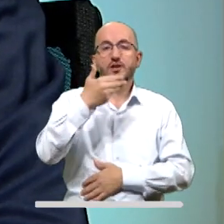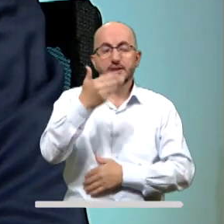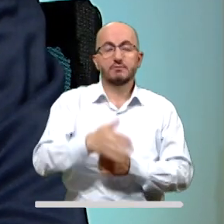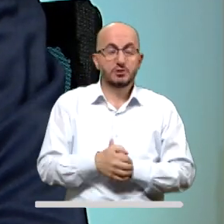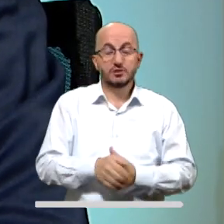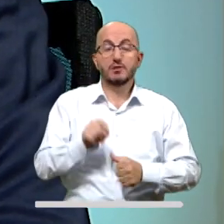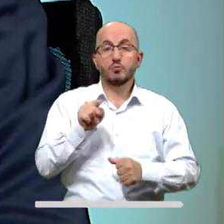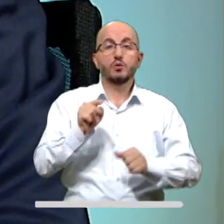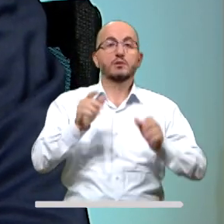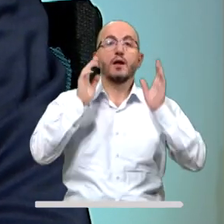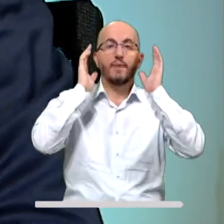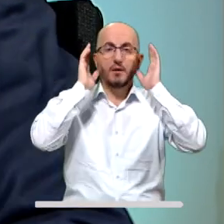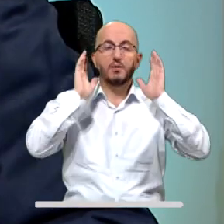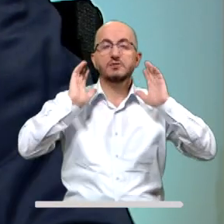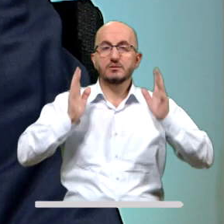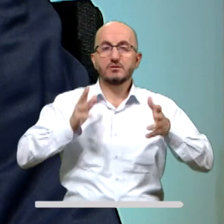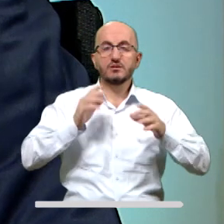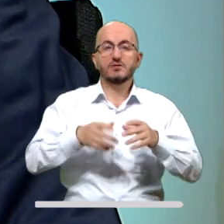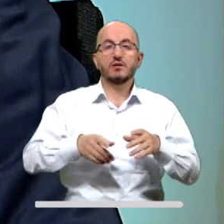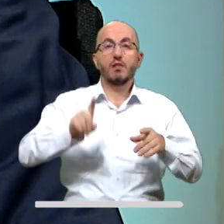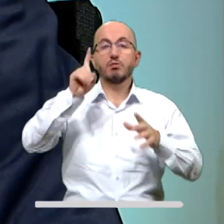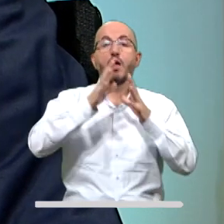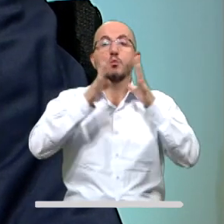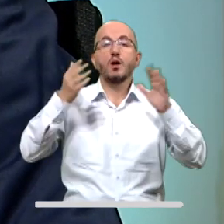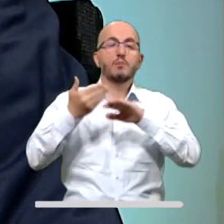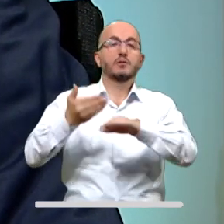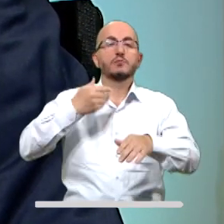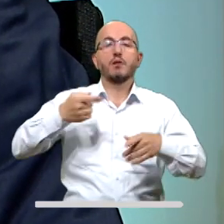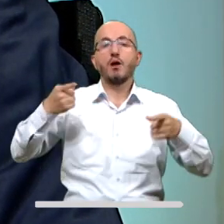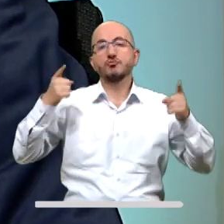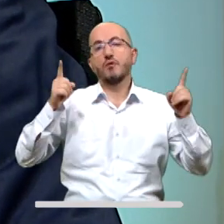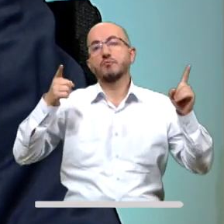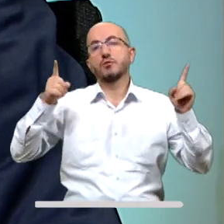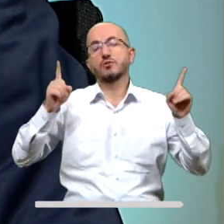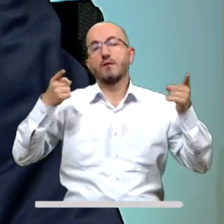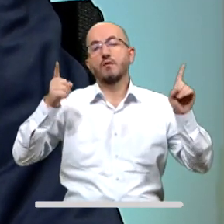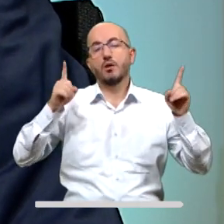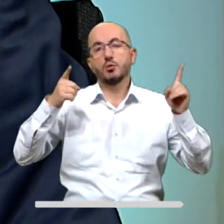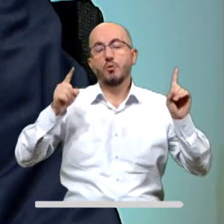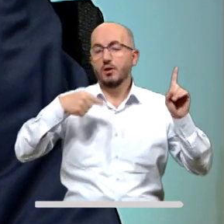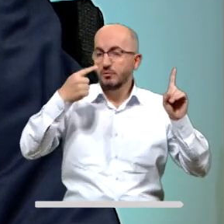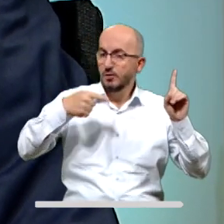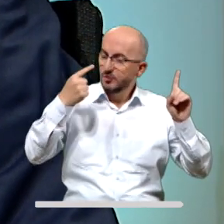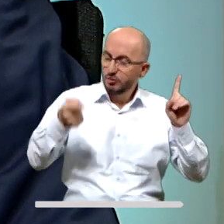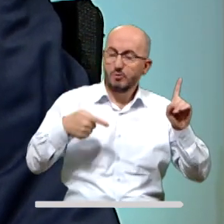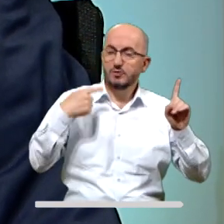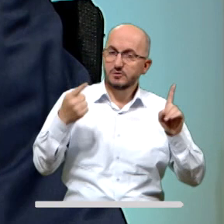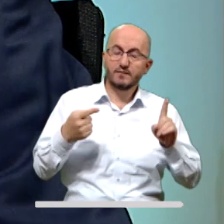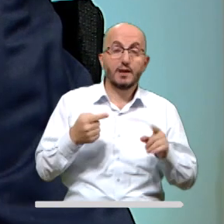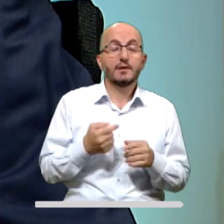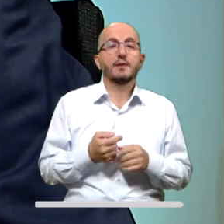namaz kılarken iftidah tekbirinden önce kişi estağfurullah diyebilir, tevbe istiğfar getirebilir.